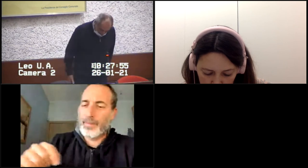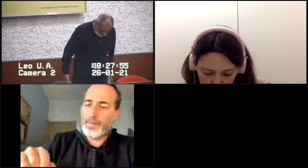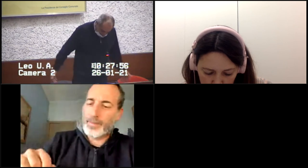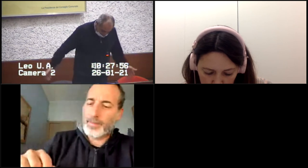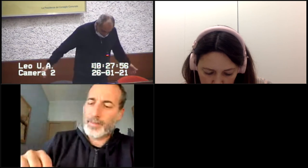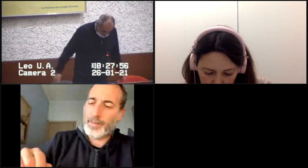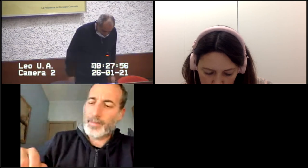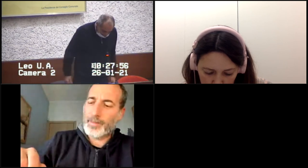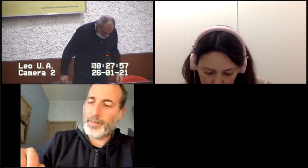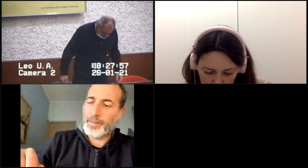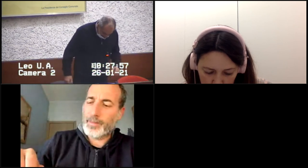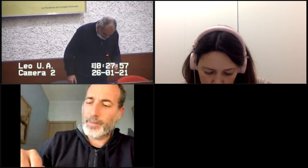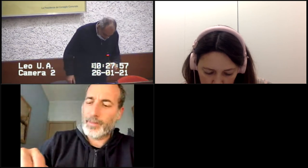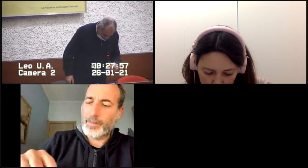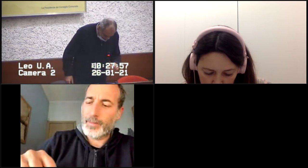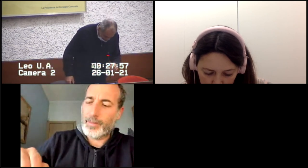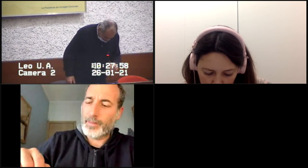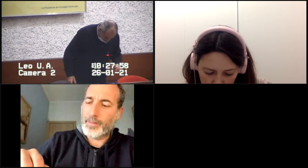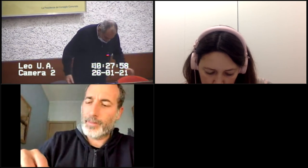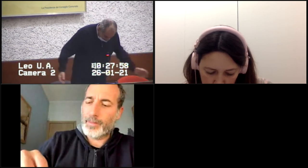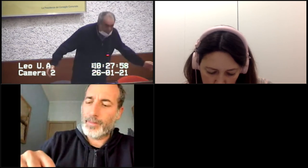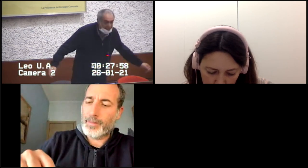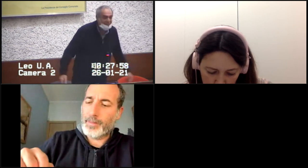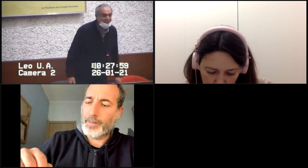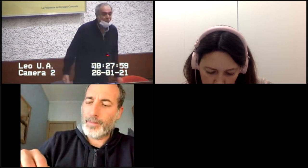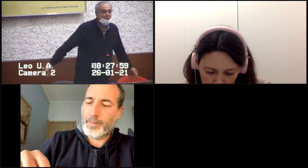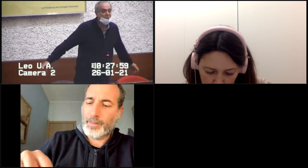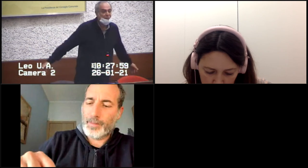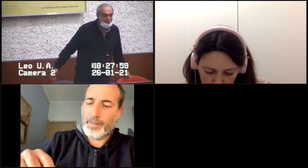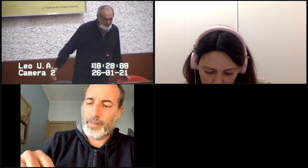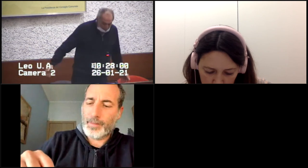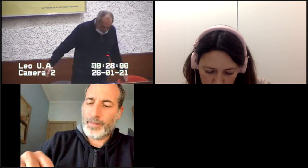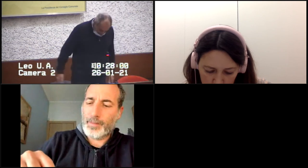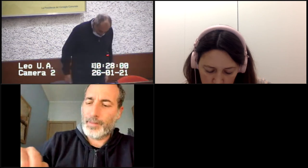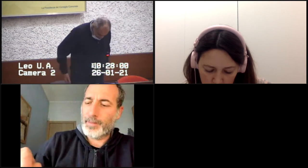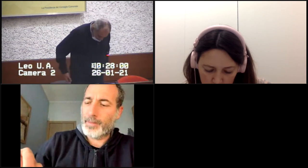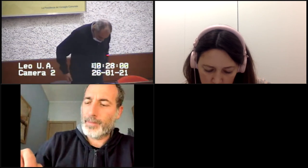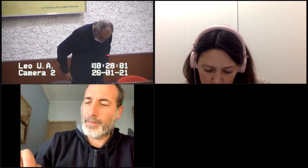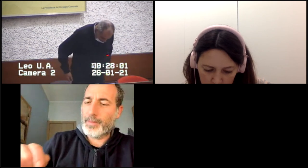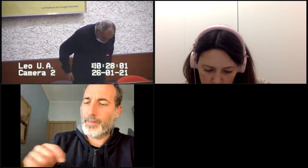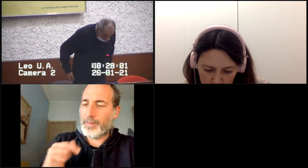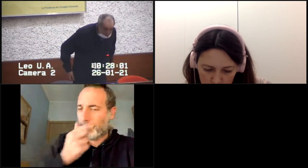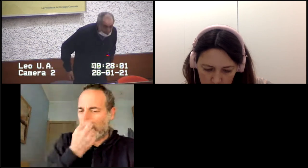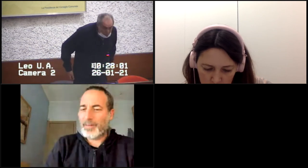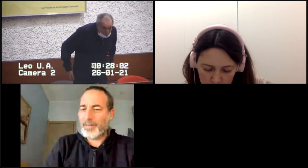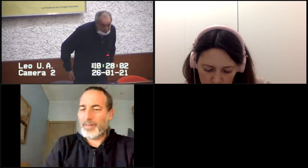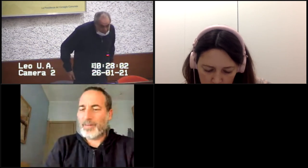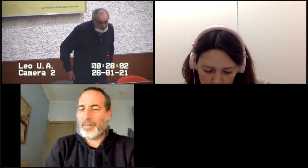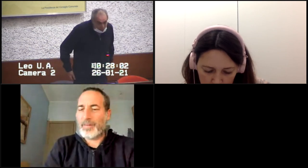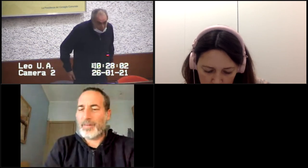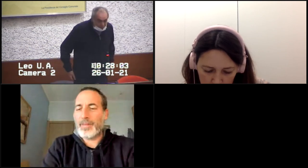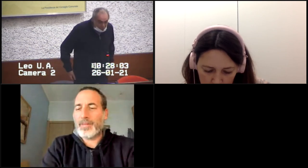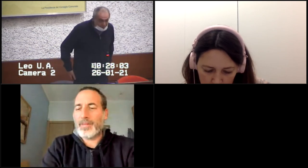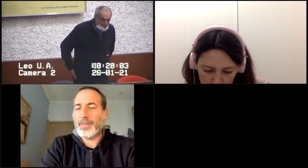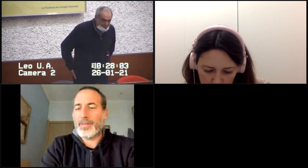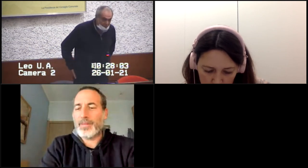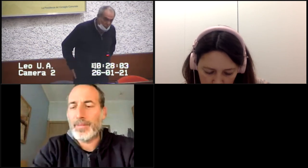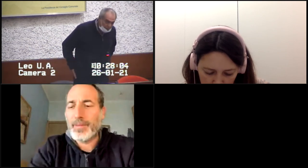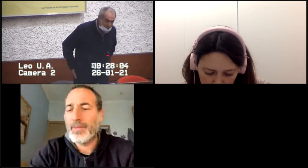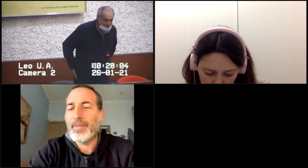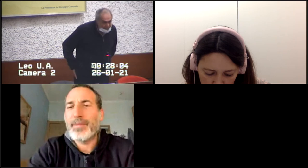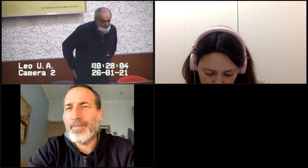battuta, perché alla fine poi consigliere Vincelli mi stimola. Che la Lombardia goda di